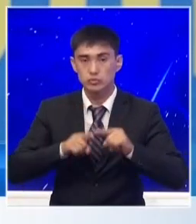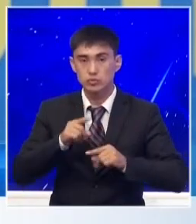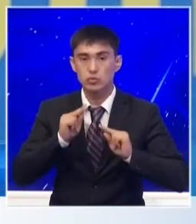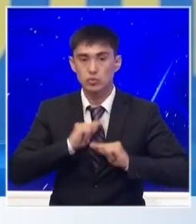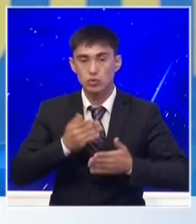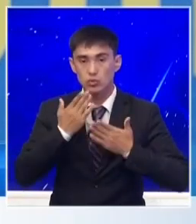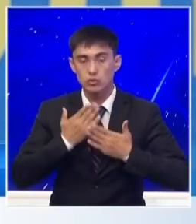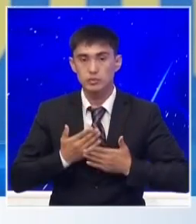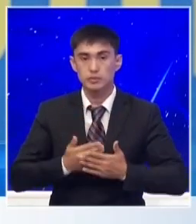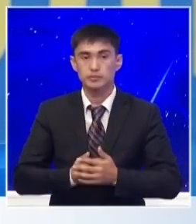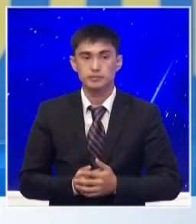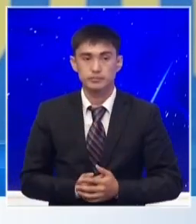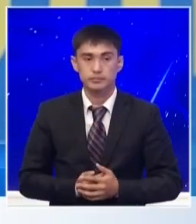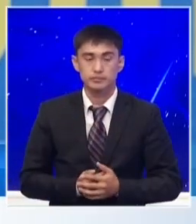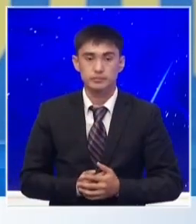трудолюбие,